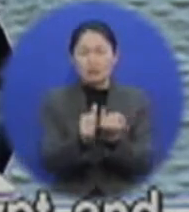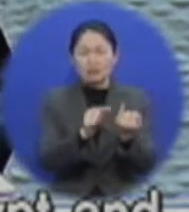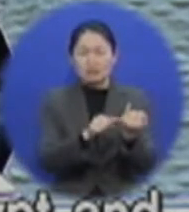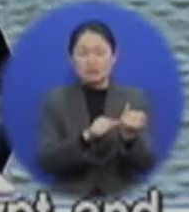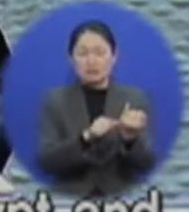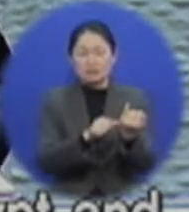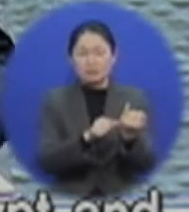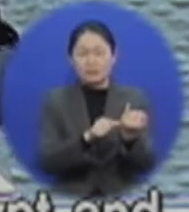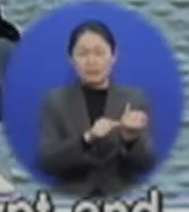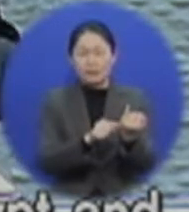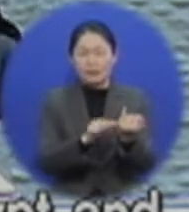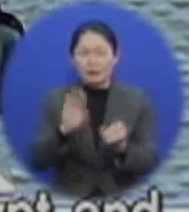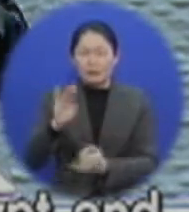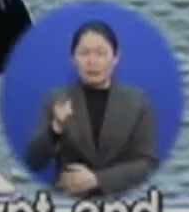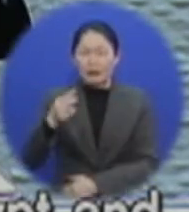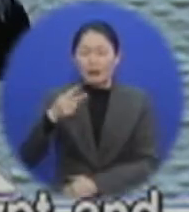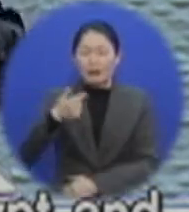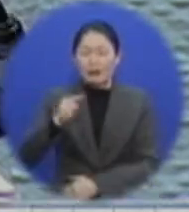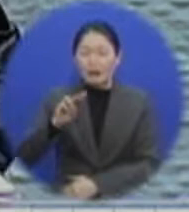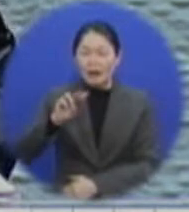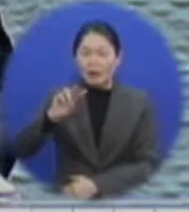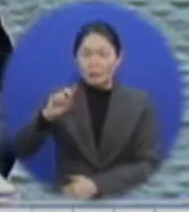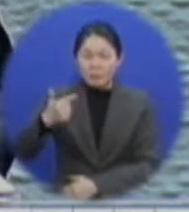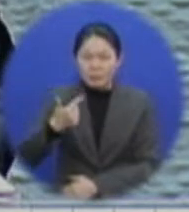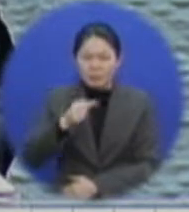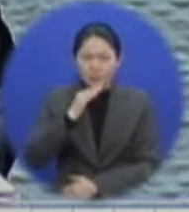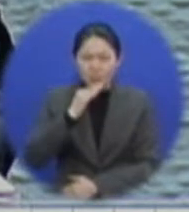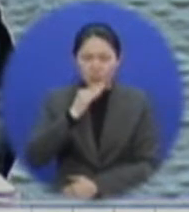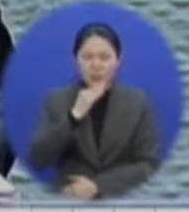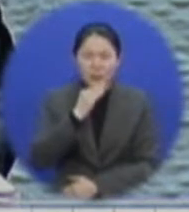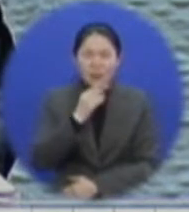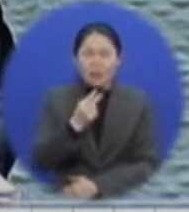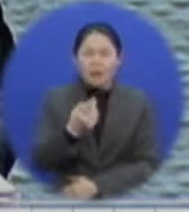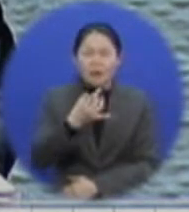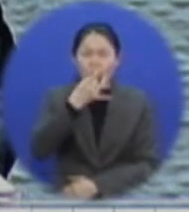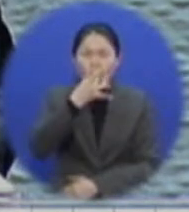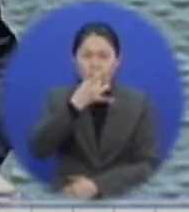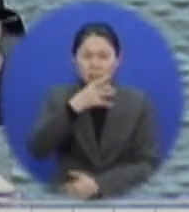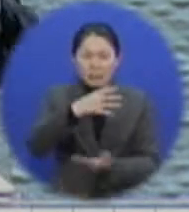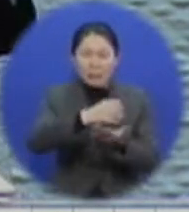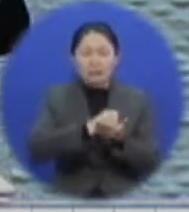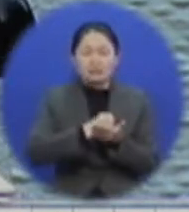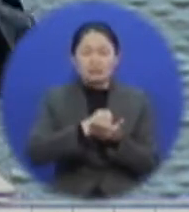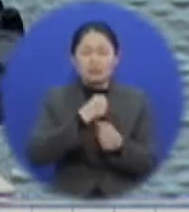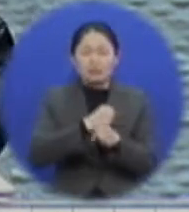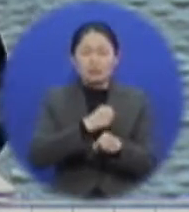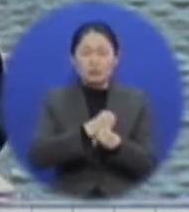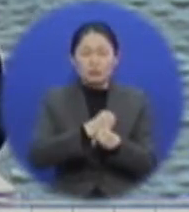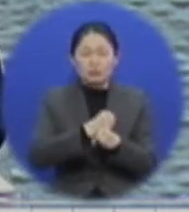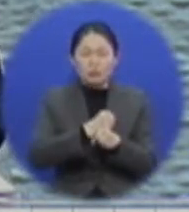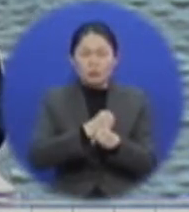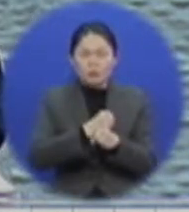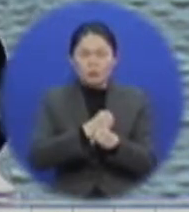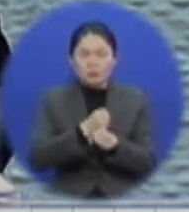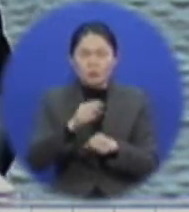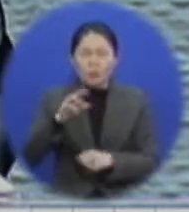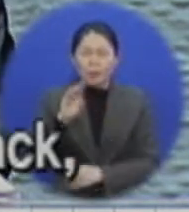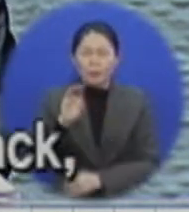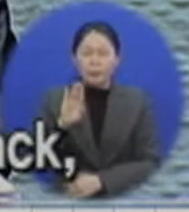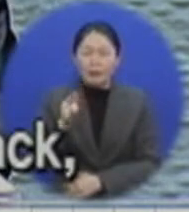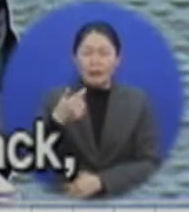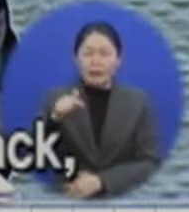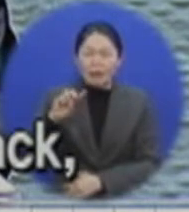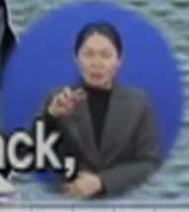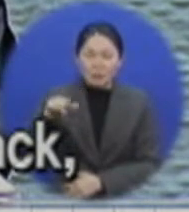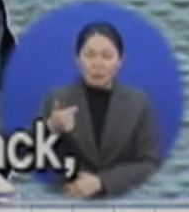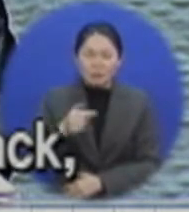베냐민 곡식 것 으로 예 굽에 갔다가 도둑 누명을 쓰고 벤야민이 붙잡힐 지경이 되었을 때 유다가